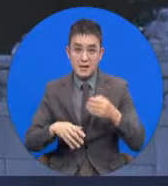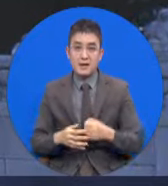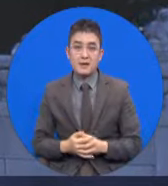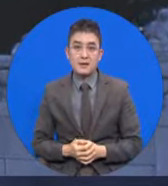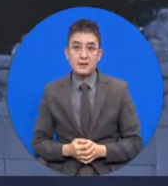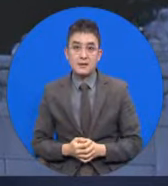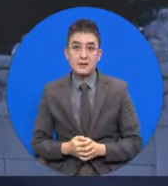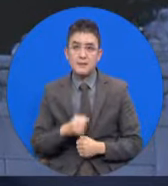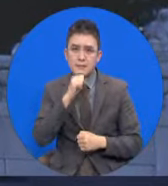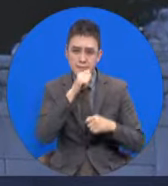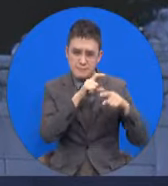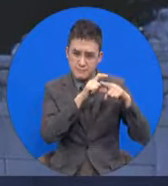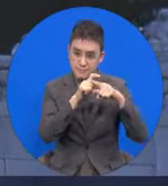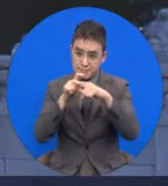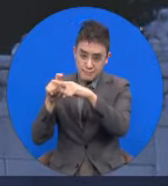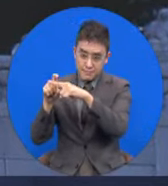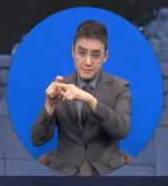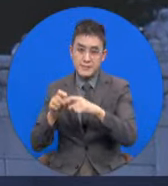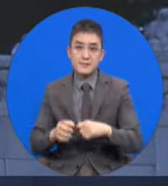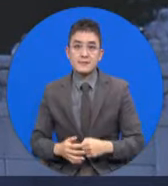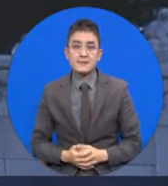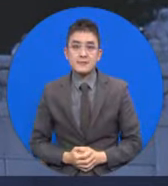여론조사들의 어떤 평균치를 저희가